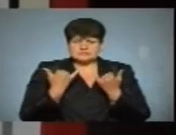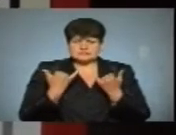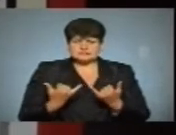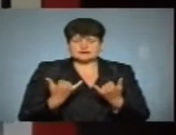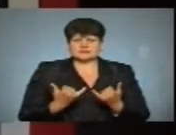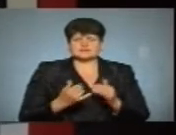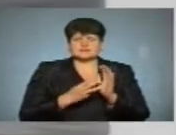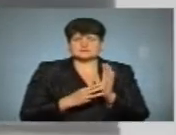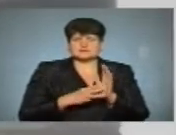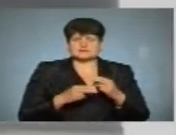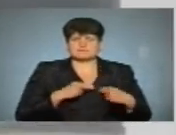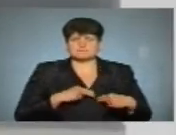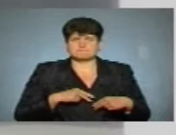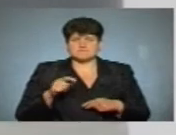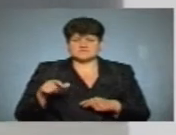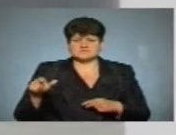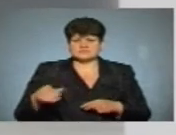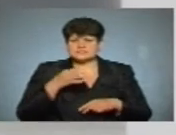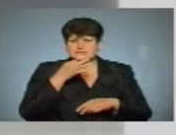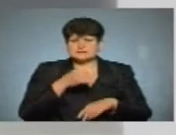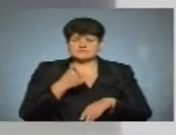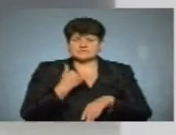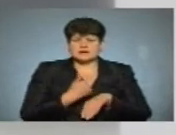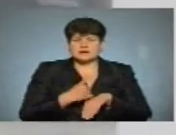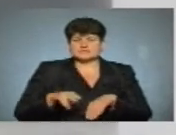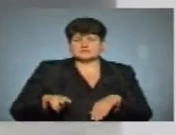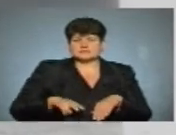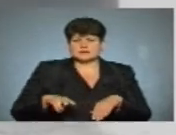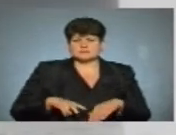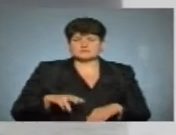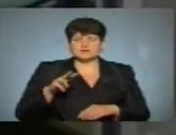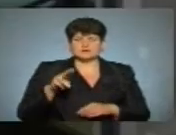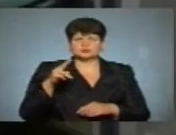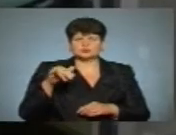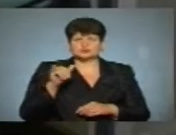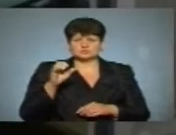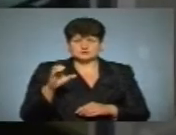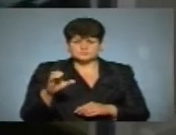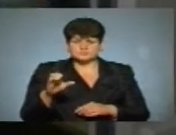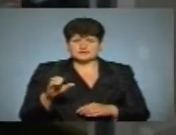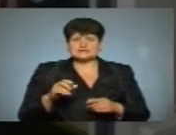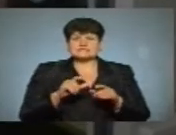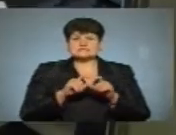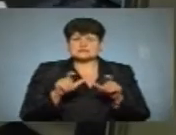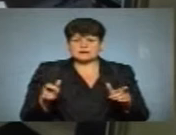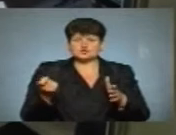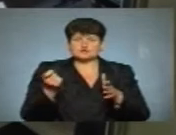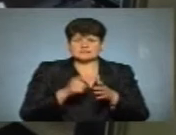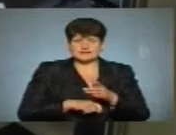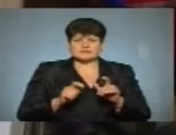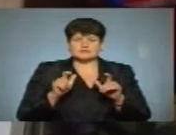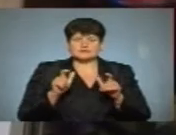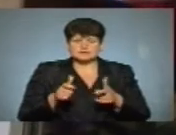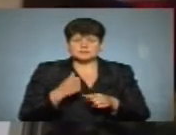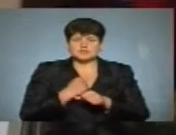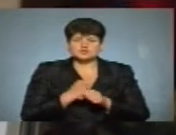80 працівників. Про це повідомив генеральний директор Центру екстреної медичної допомоги Михайло Джус. За його словами, станцію закрили на карантин.